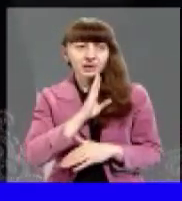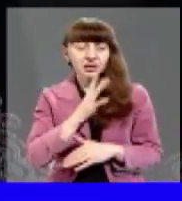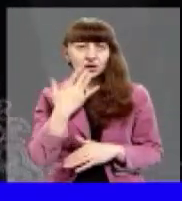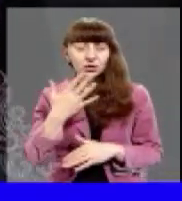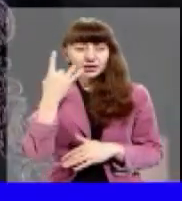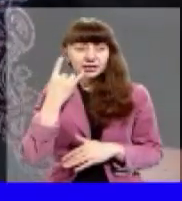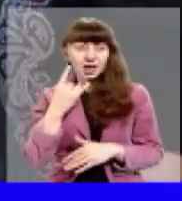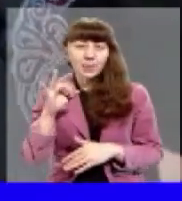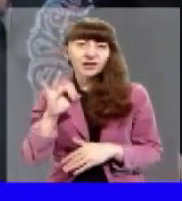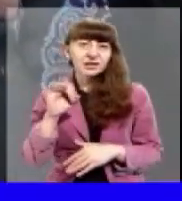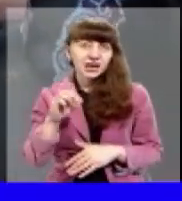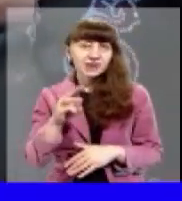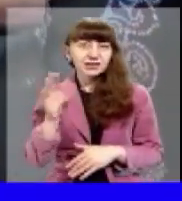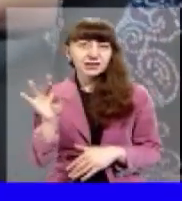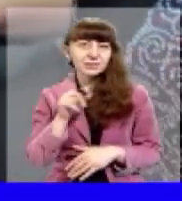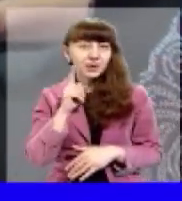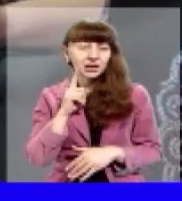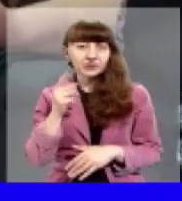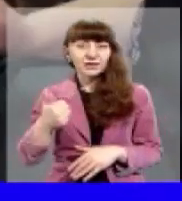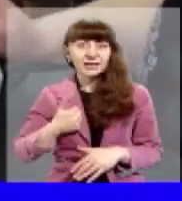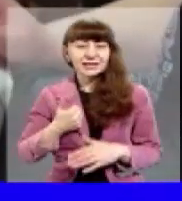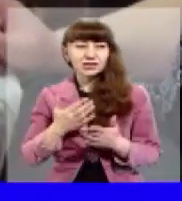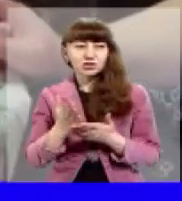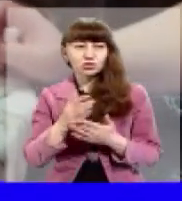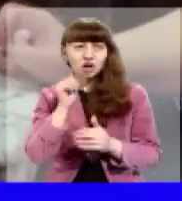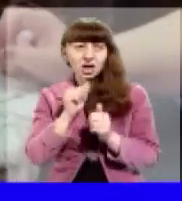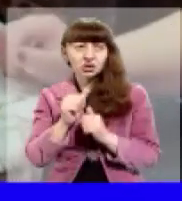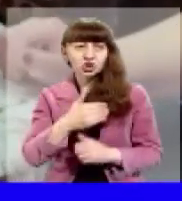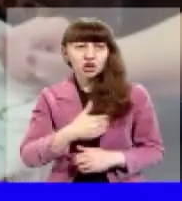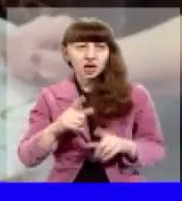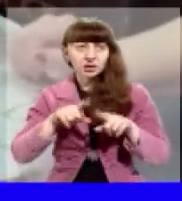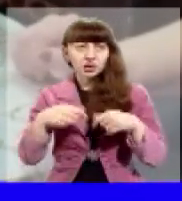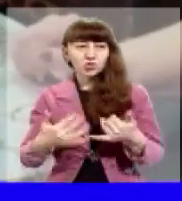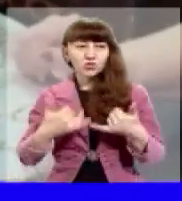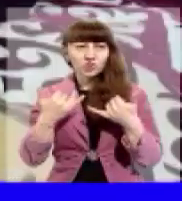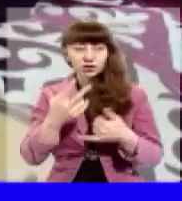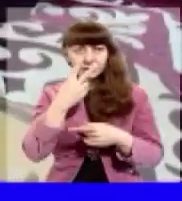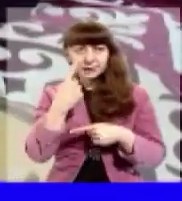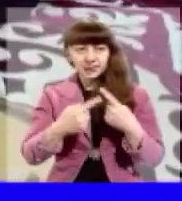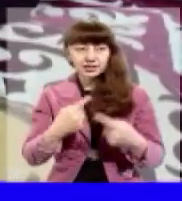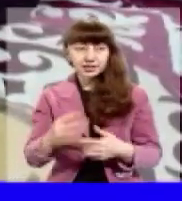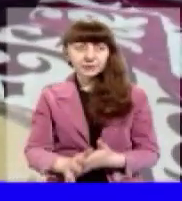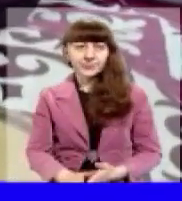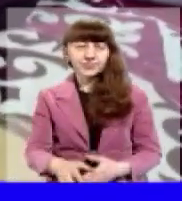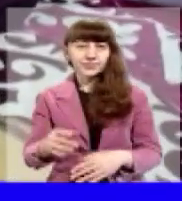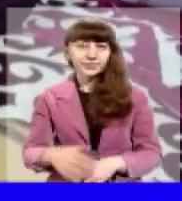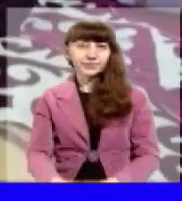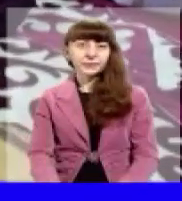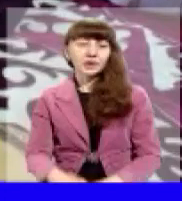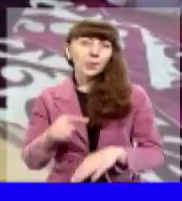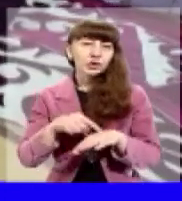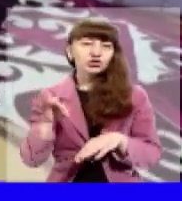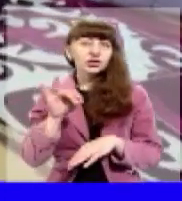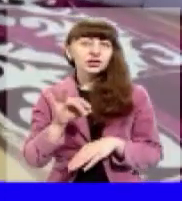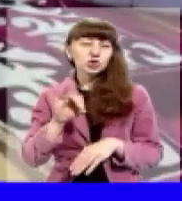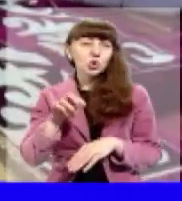партии «Аманат», а также молодые военнослужащие. Каждый желает отдать дань уважения традициям, соприкоснуться с историей